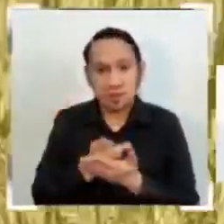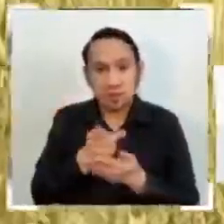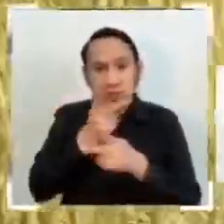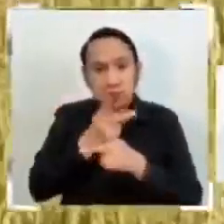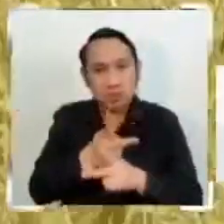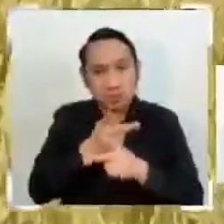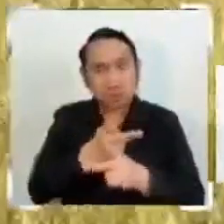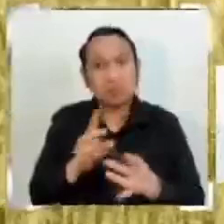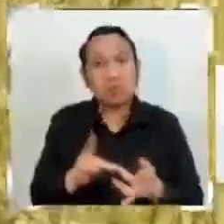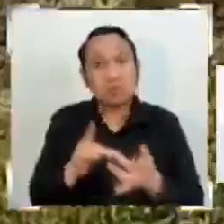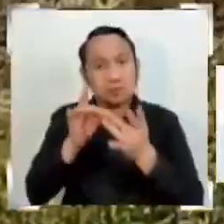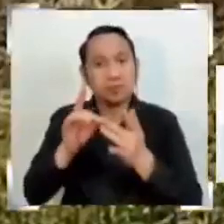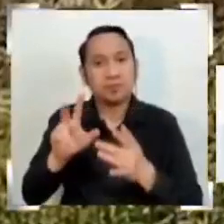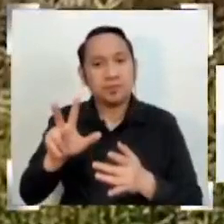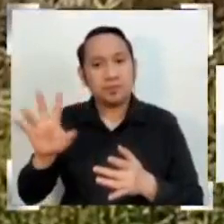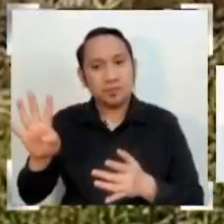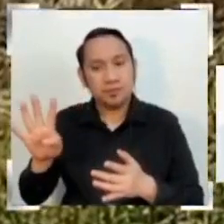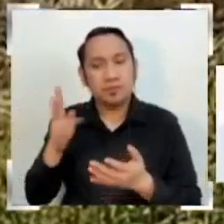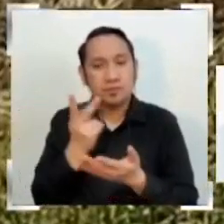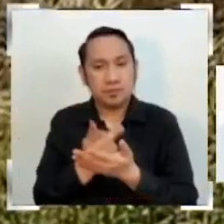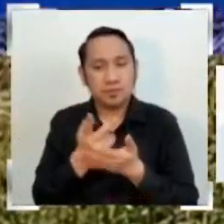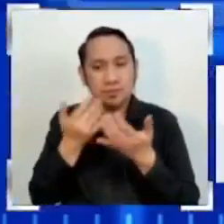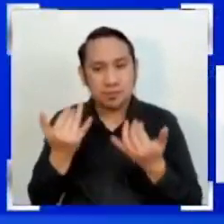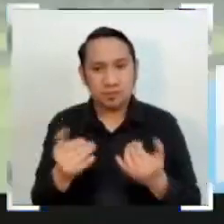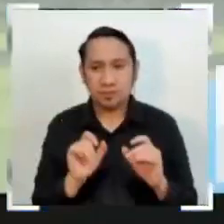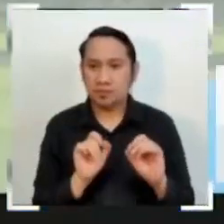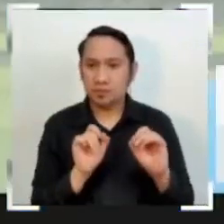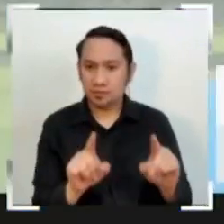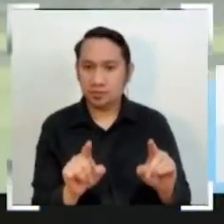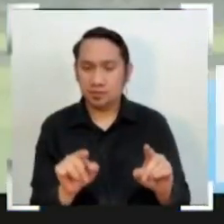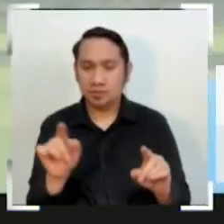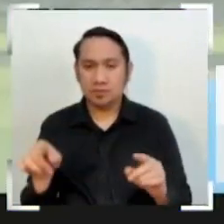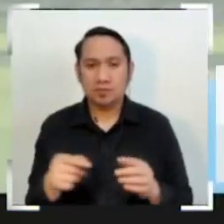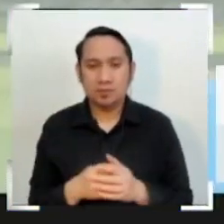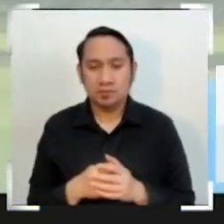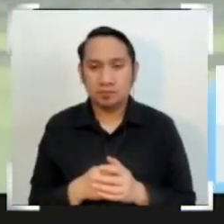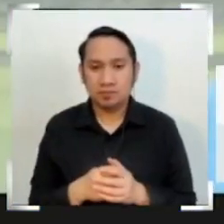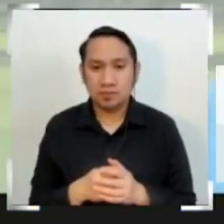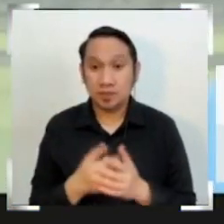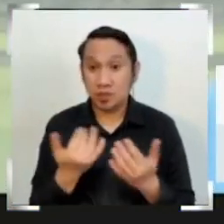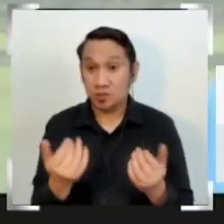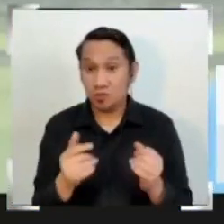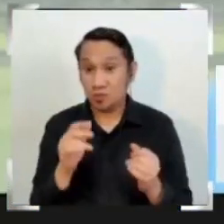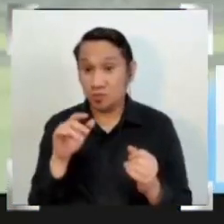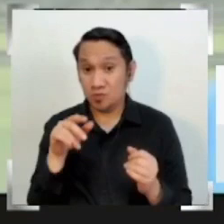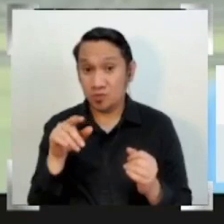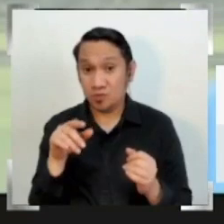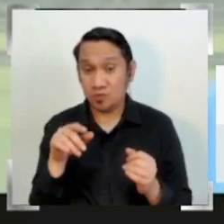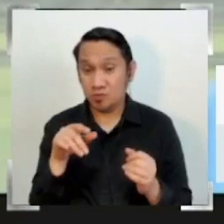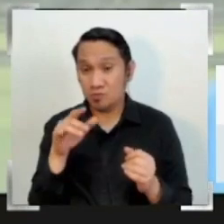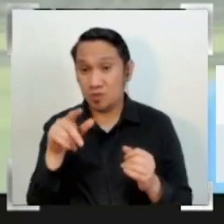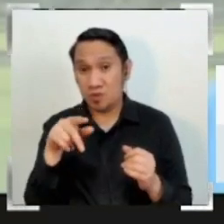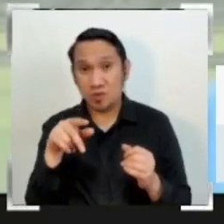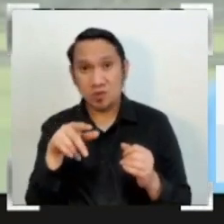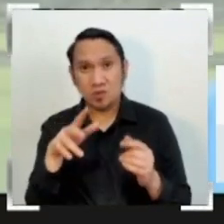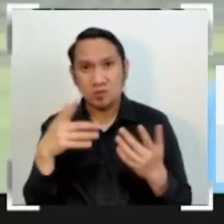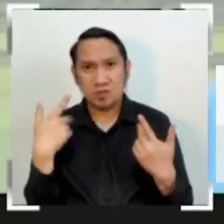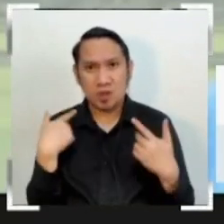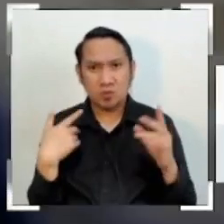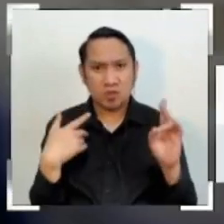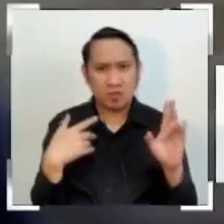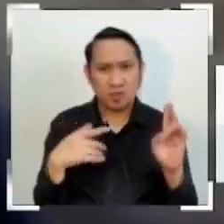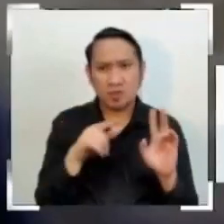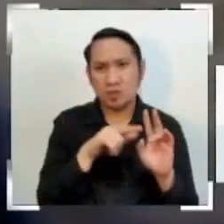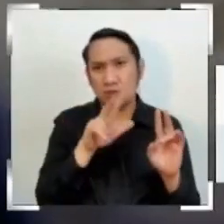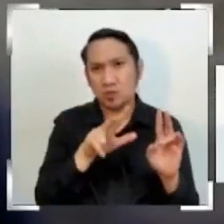sa 34 pesos na ang bentahan ng palay. Ang layo na, from 17 umabot na sa 33 ngayon, almost